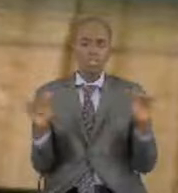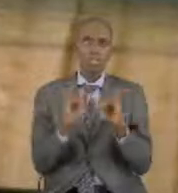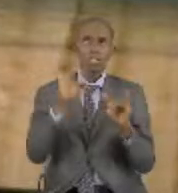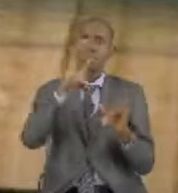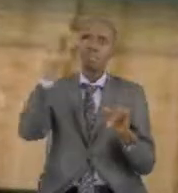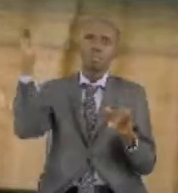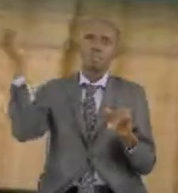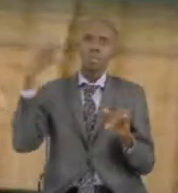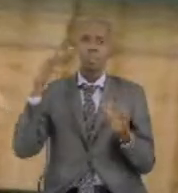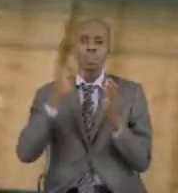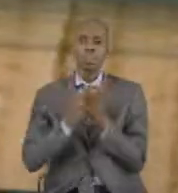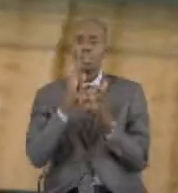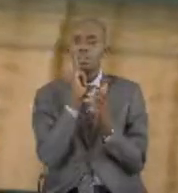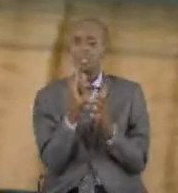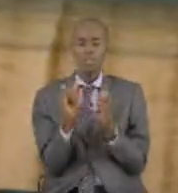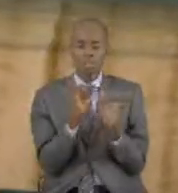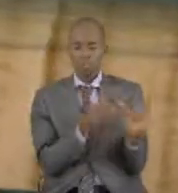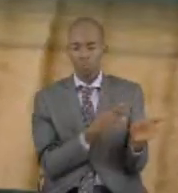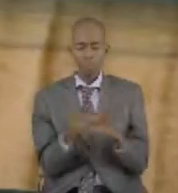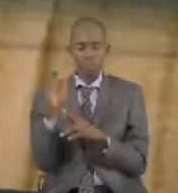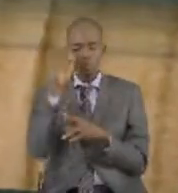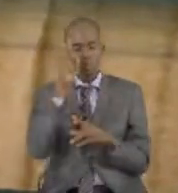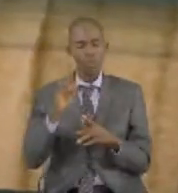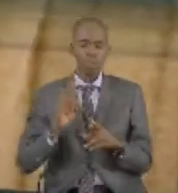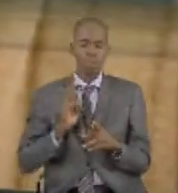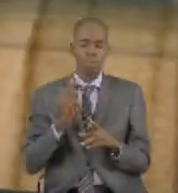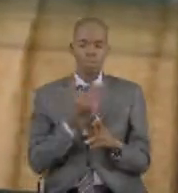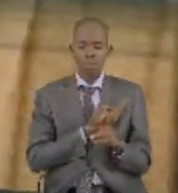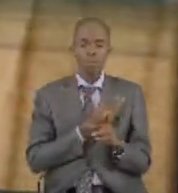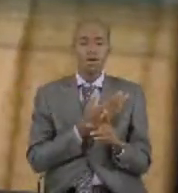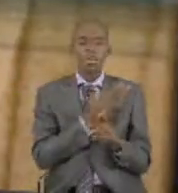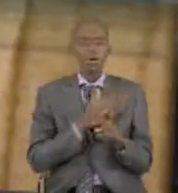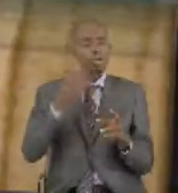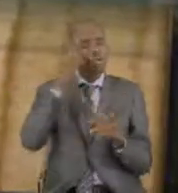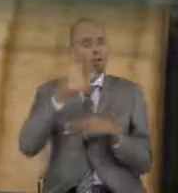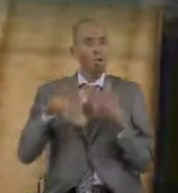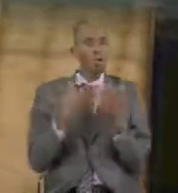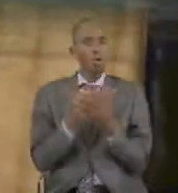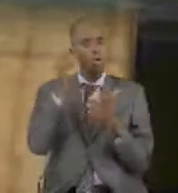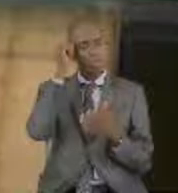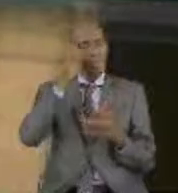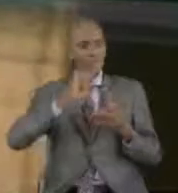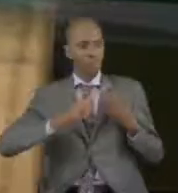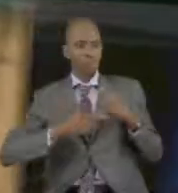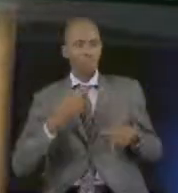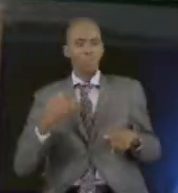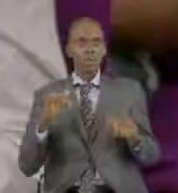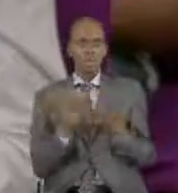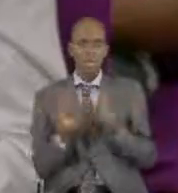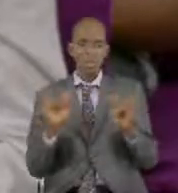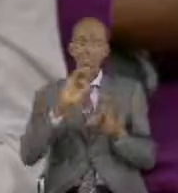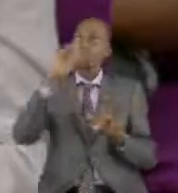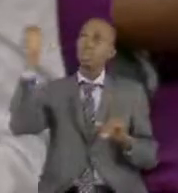même grâce qui était disponible pour Paul et pour tous ses compagnons, cette même grâce